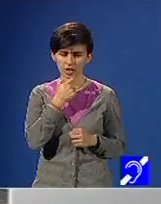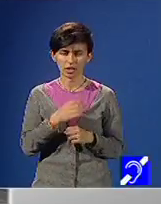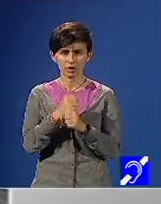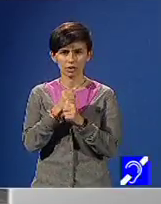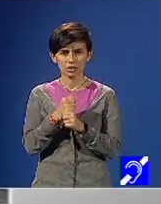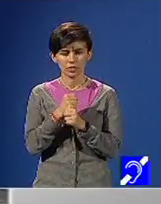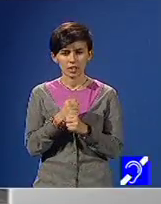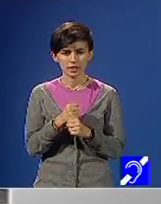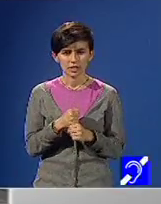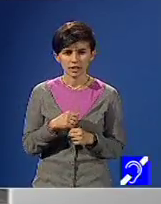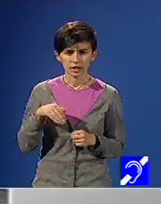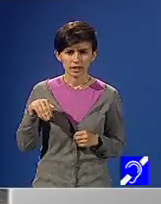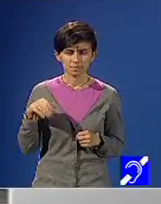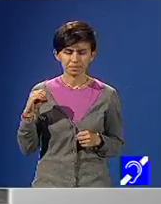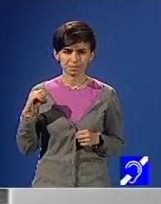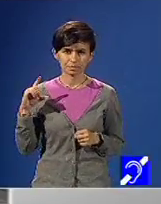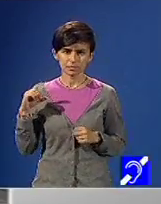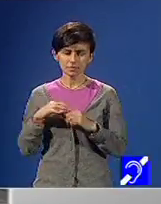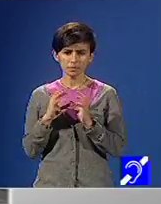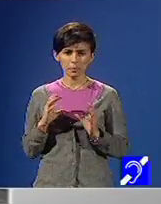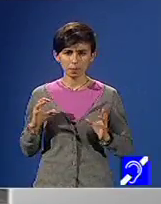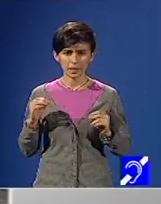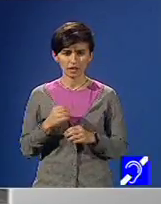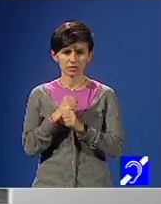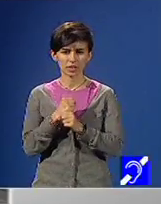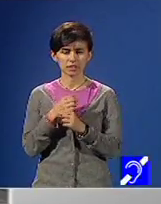din partea MOL România și a Fundației pentru Comunitate.